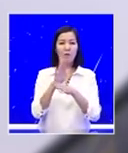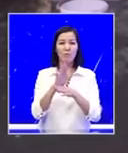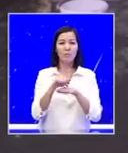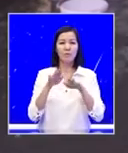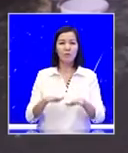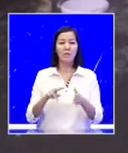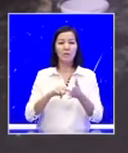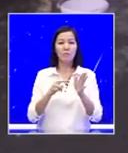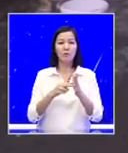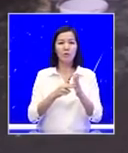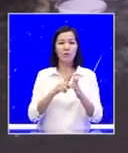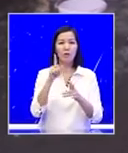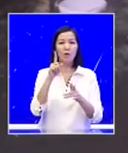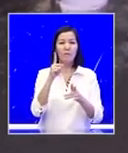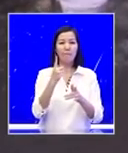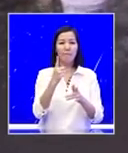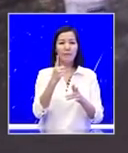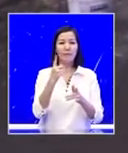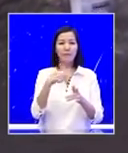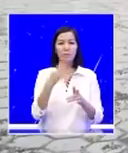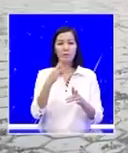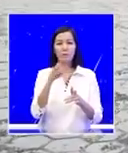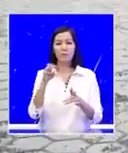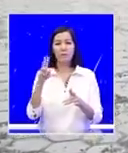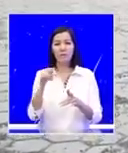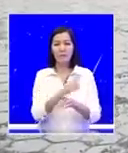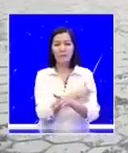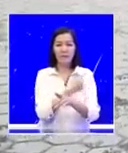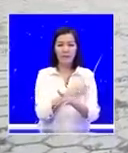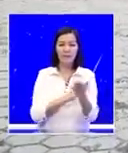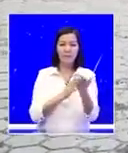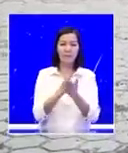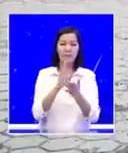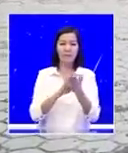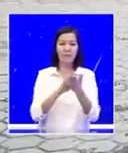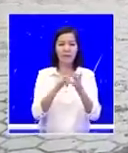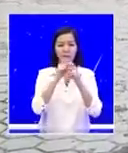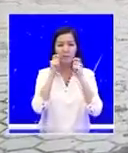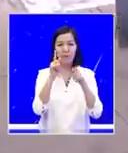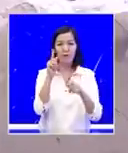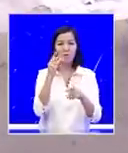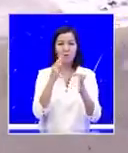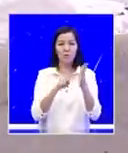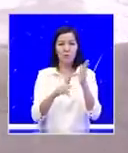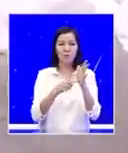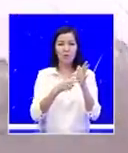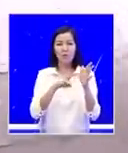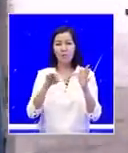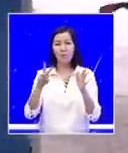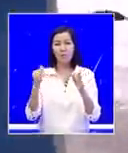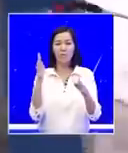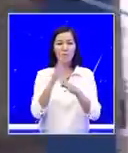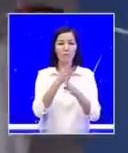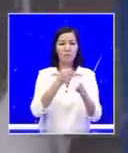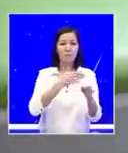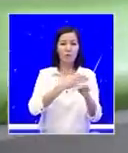әкімінің қаулысымен жергілікті бюджеттен 1023 медицина қызметкеріне сыйақы беру үшін 137 миллион қосымша қаржы бөлінген.